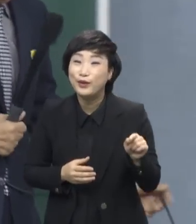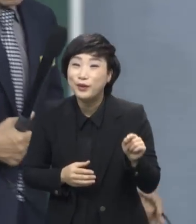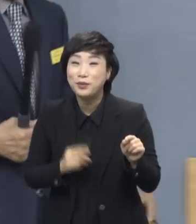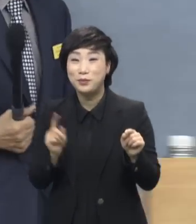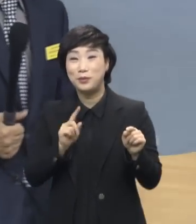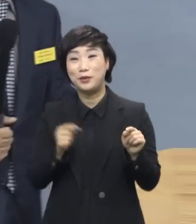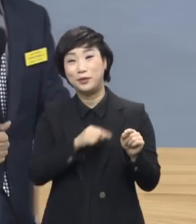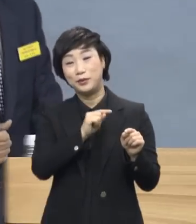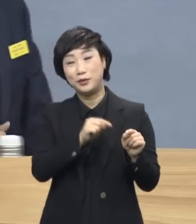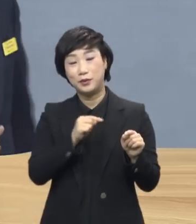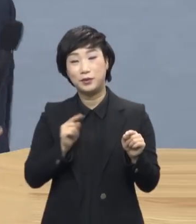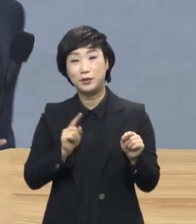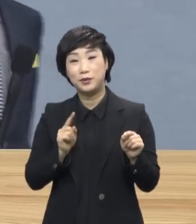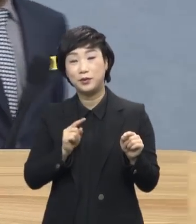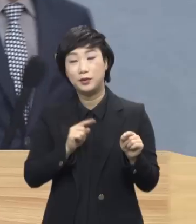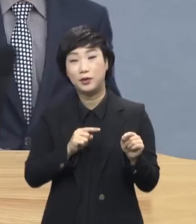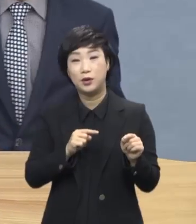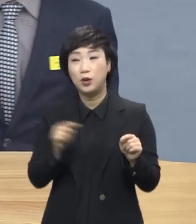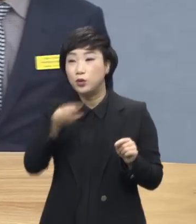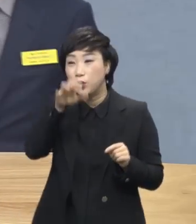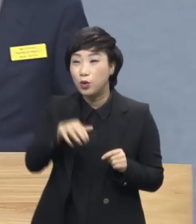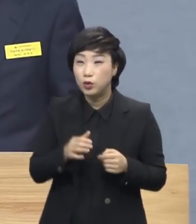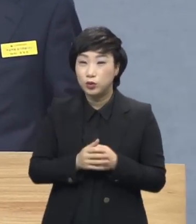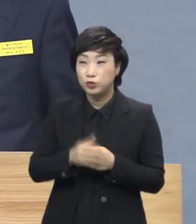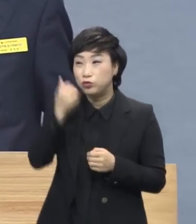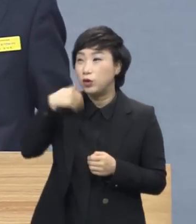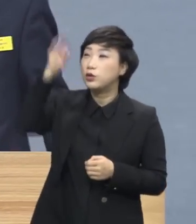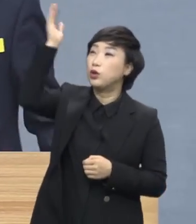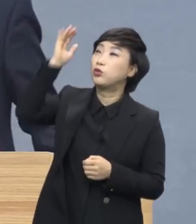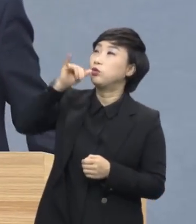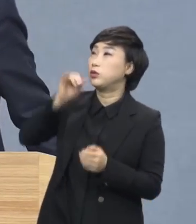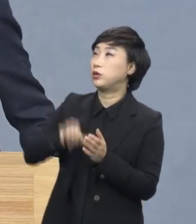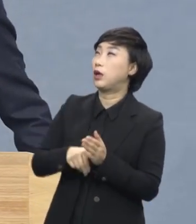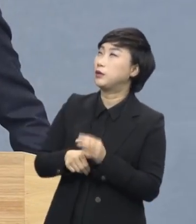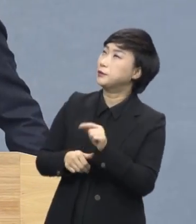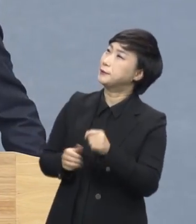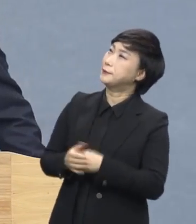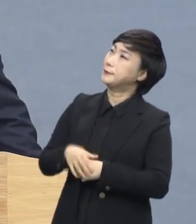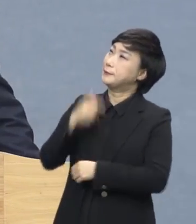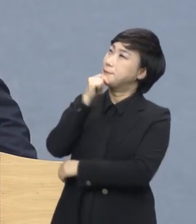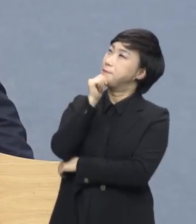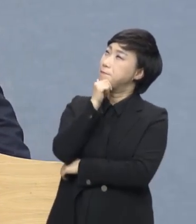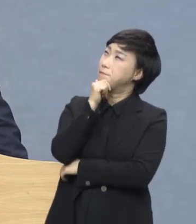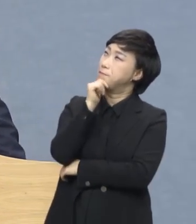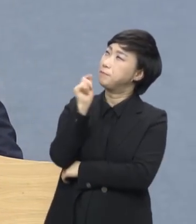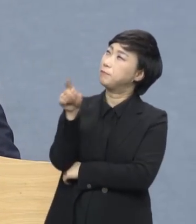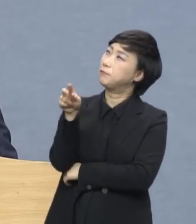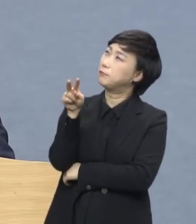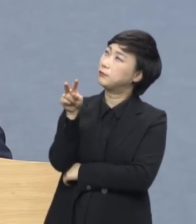사람들은 어디 가서 누가 설교하면 저건 아닌데